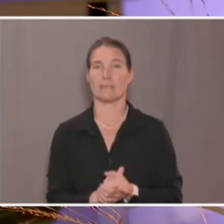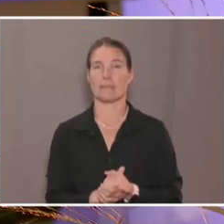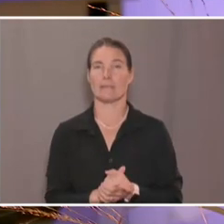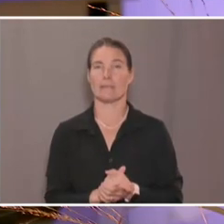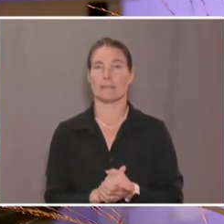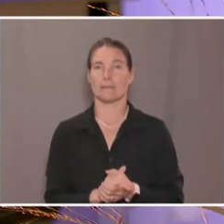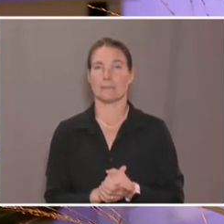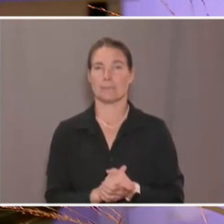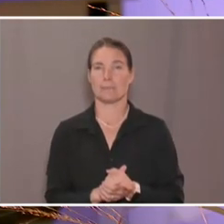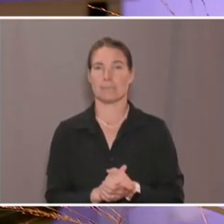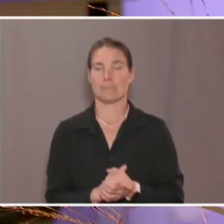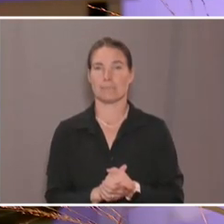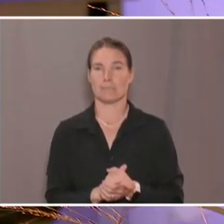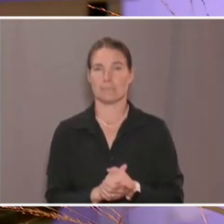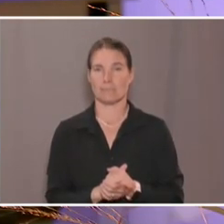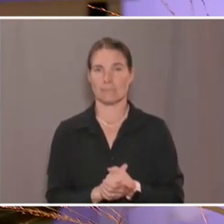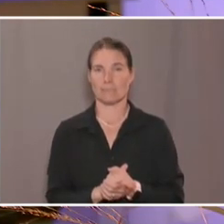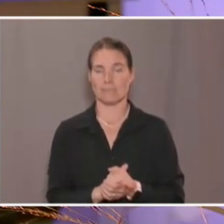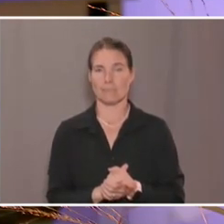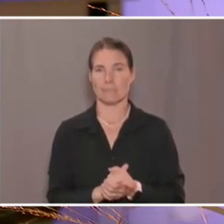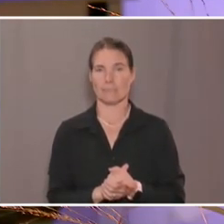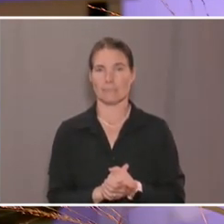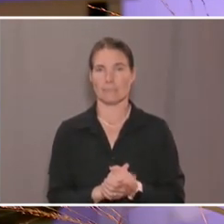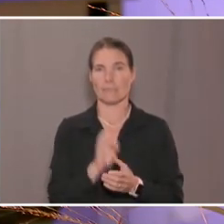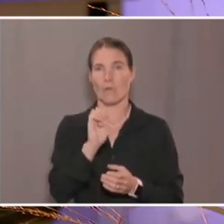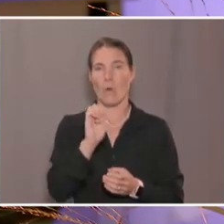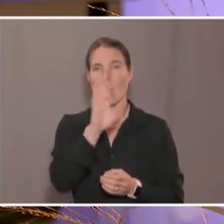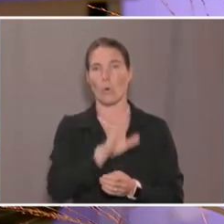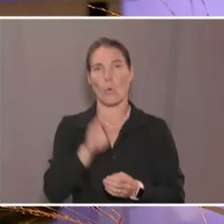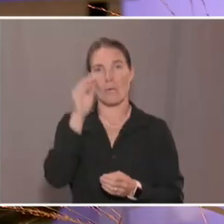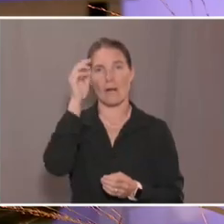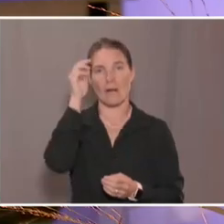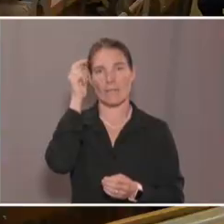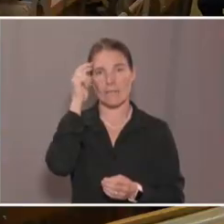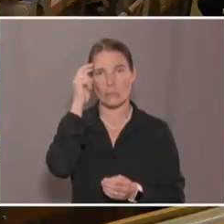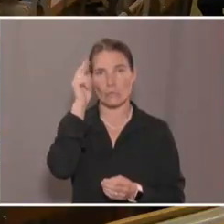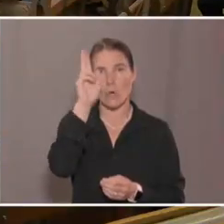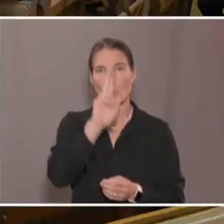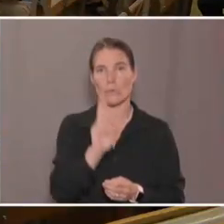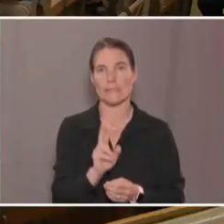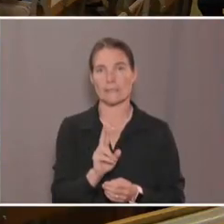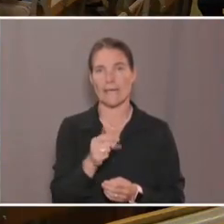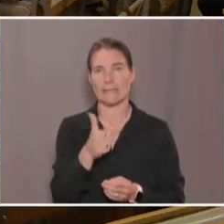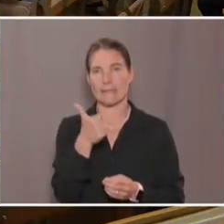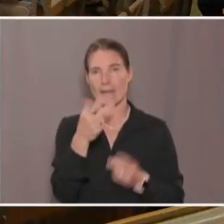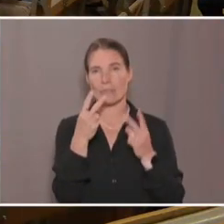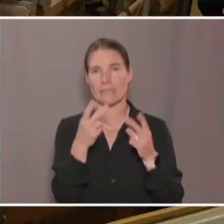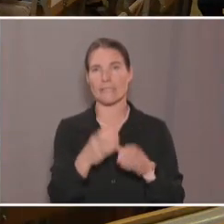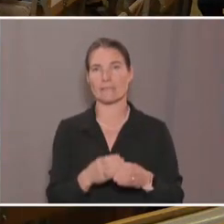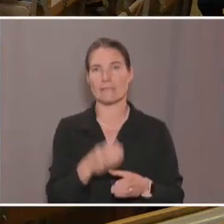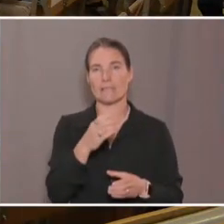außerordentlich wichtigen Thema, nämlich der Lehrkräftebildung. Die Europa-Universität Flensburg ist eine der wichtigen Säulen